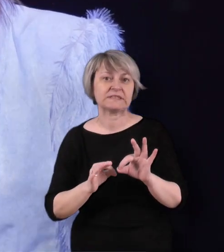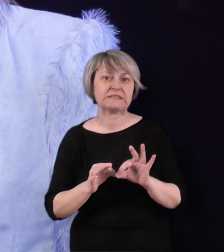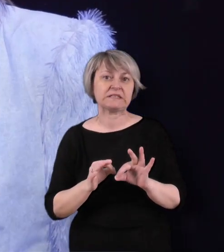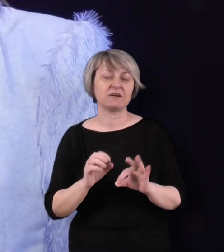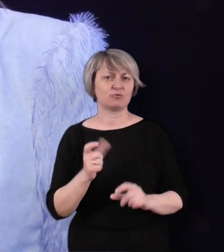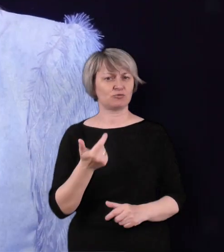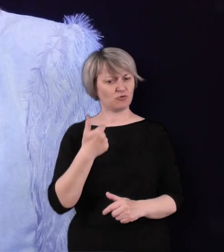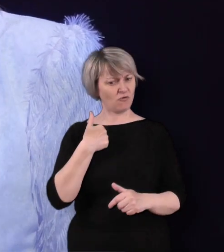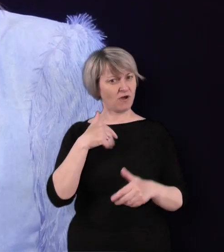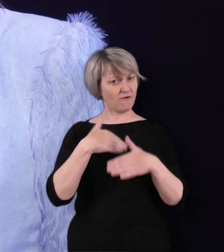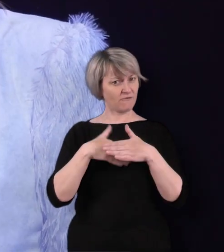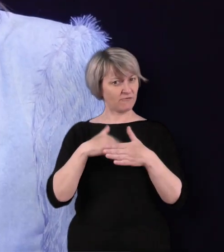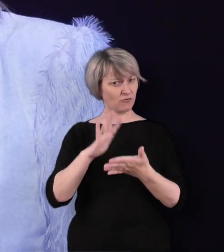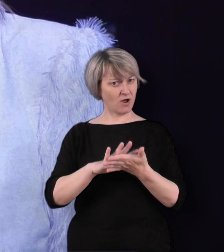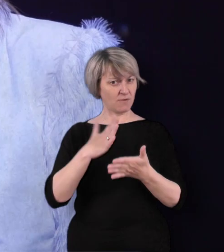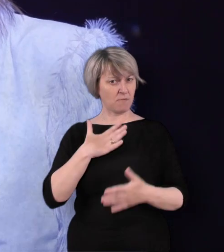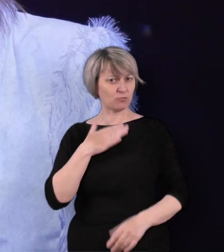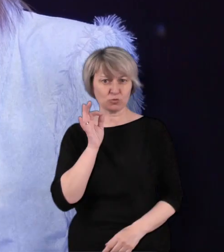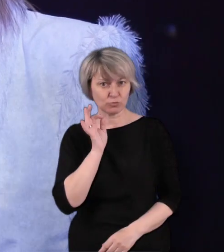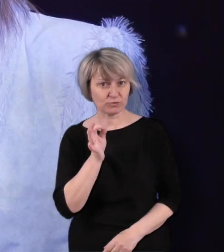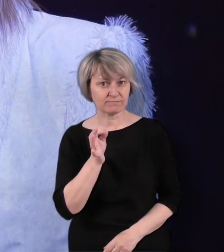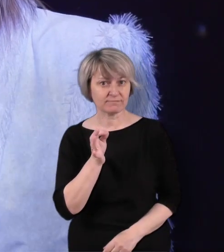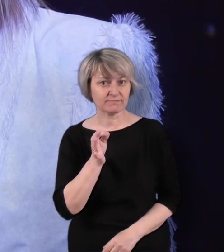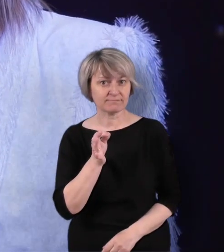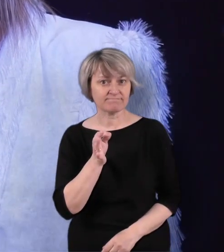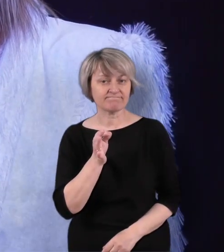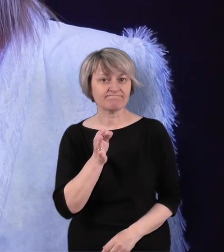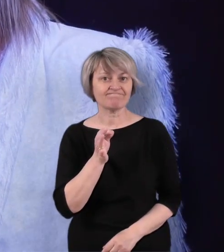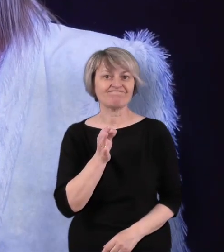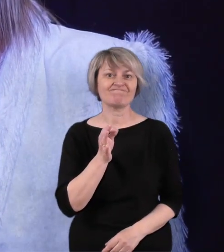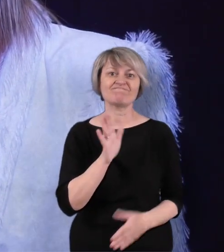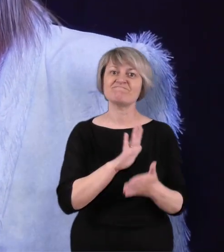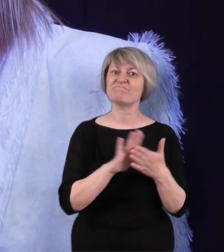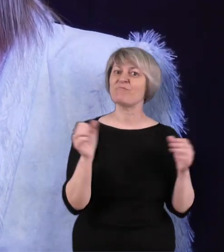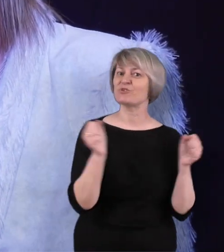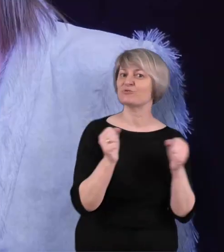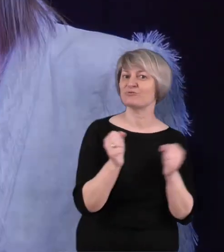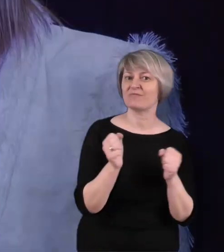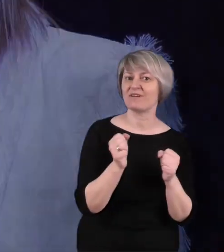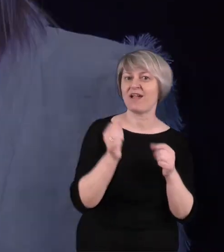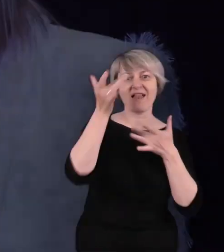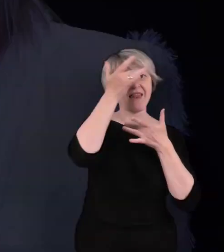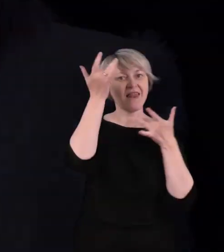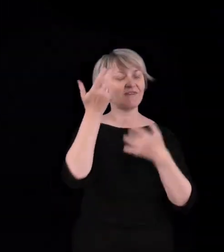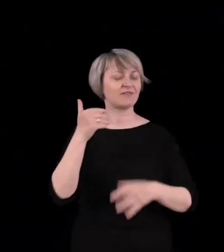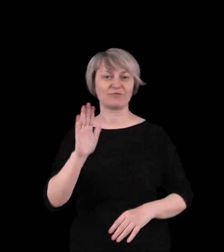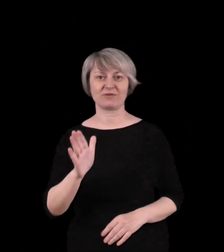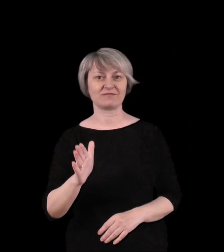Co we mnie jest dobrego? Bez zimy nie byłoby lata.